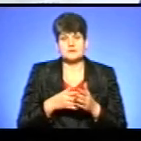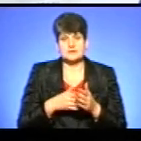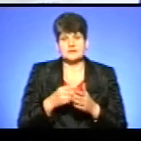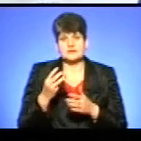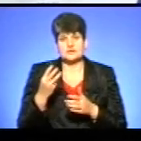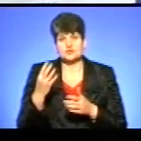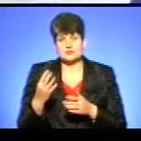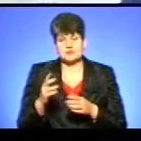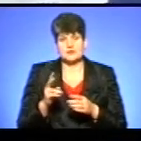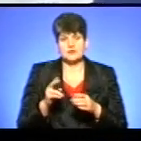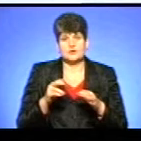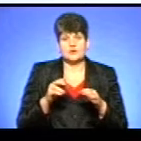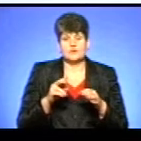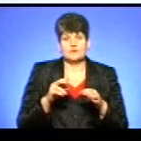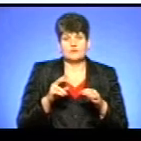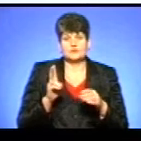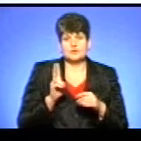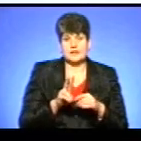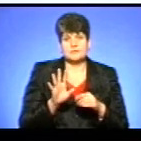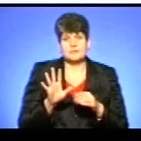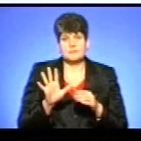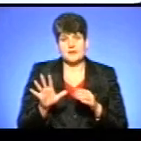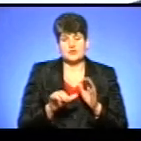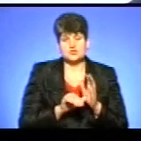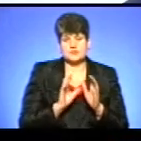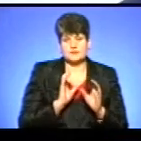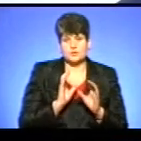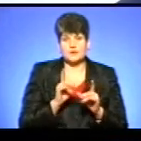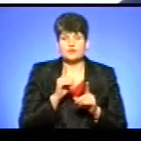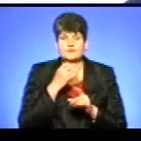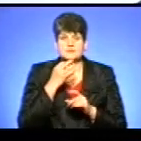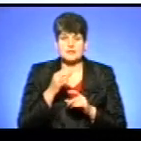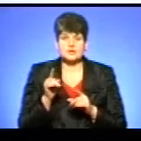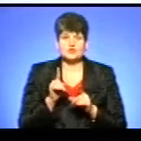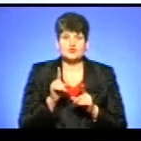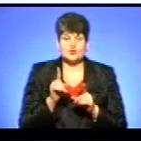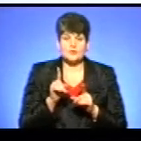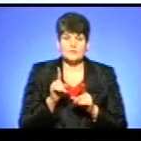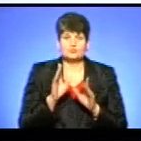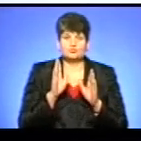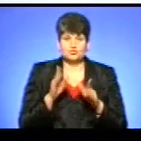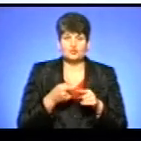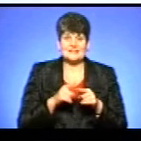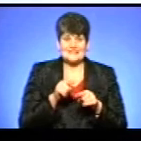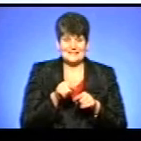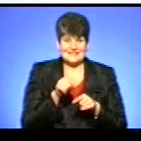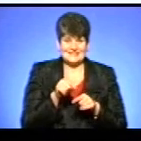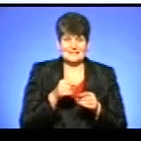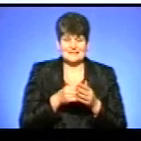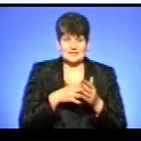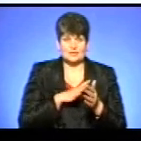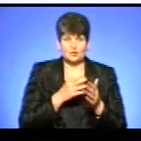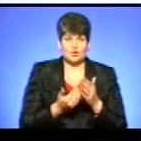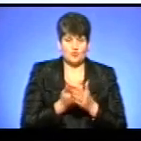3-4 тролейбусів, 5-6 автобусів. Я хочу сказати наступне, що ще й в рішенні було сказано про те, що будуть ці тарифи, які були